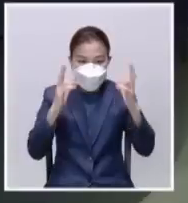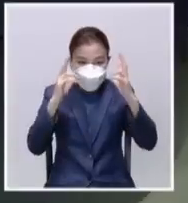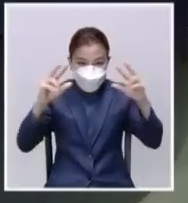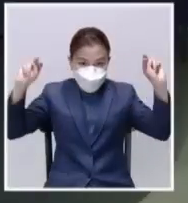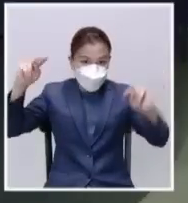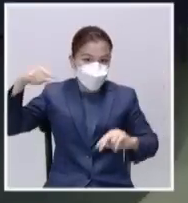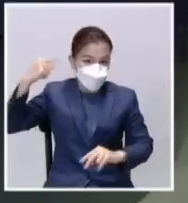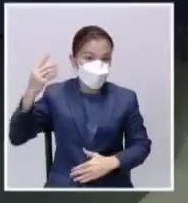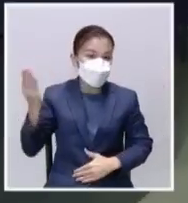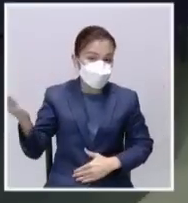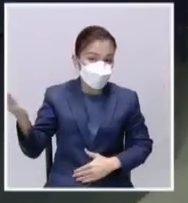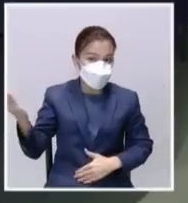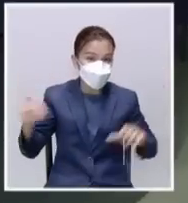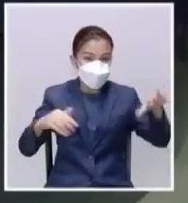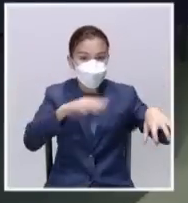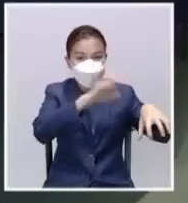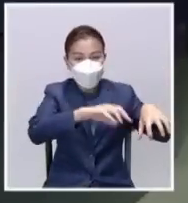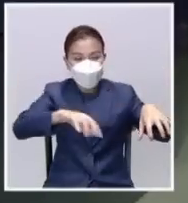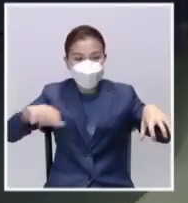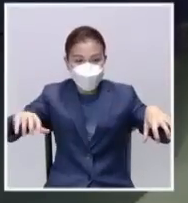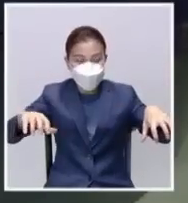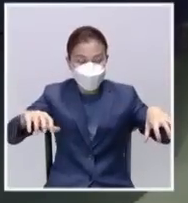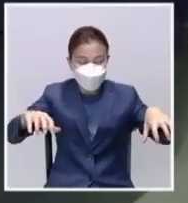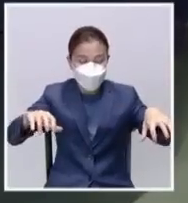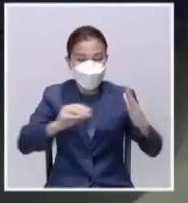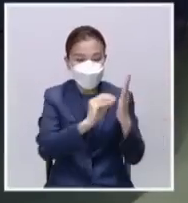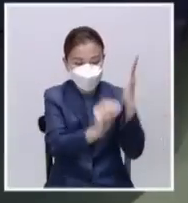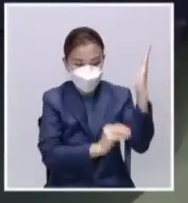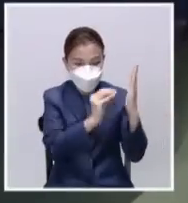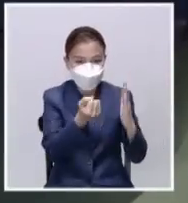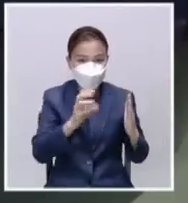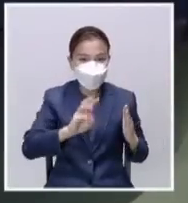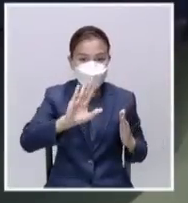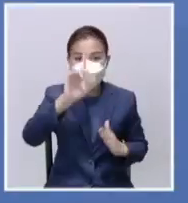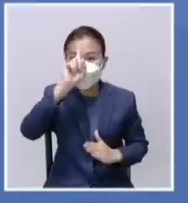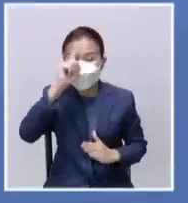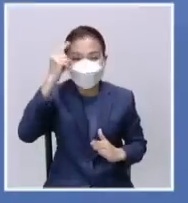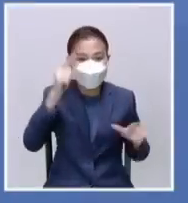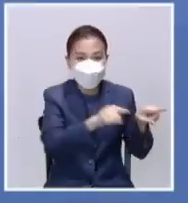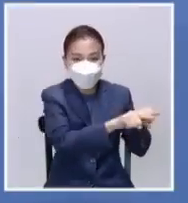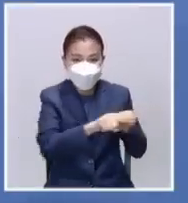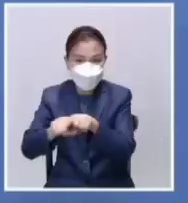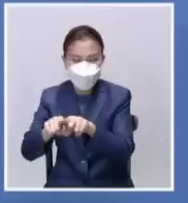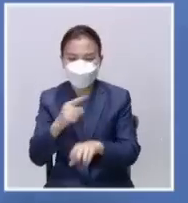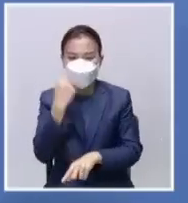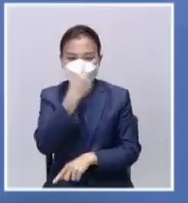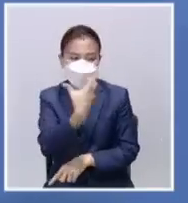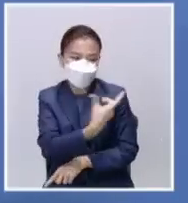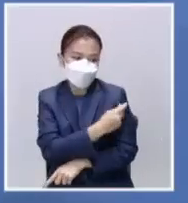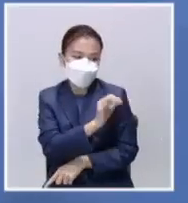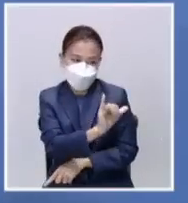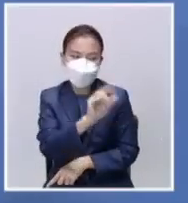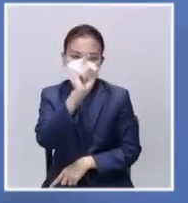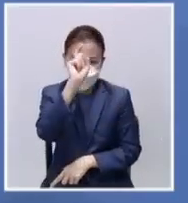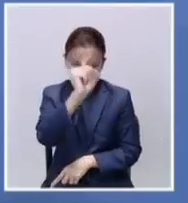ลและก็บรรดาผู้นำ16รัฐของเยอรมนีก็เห็นพ้องต้องกันในการใช้มาตรการจำกัดการเคลื่อนไหวของคนที่ยังไม่ได้ฉีดวัคซีนค่ะน